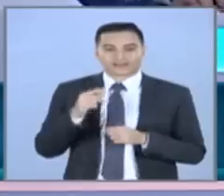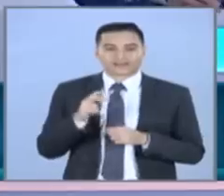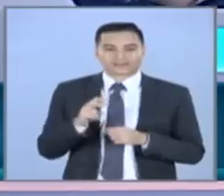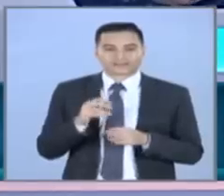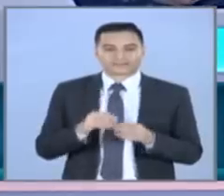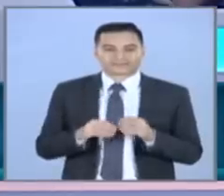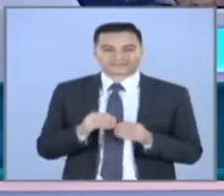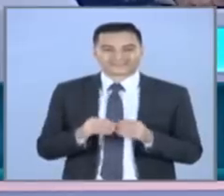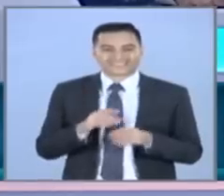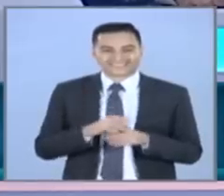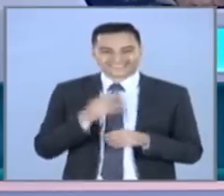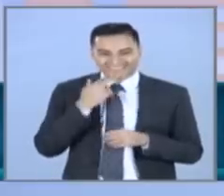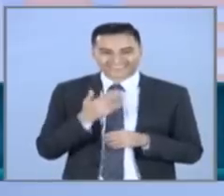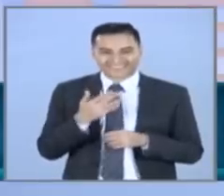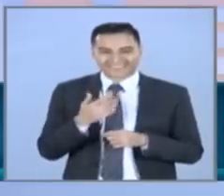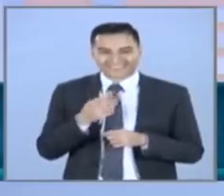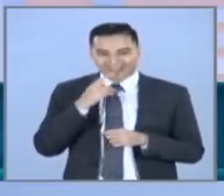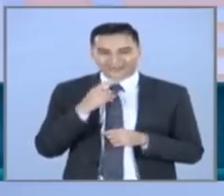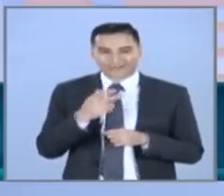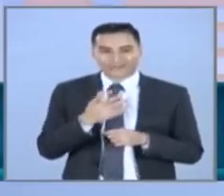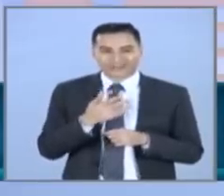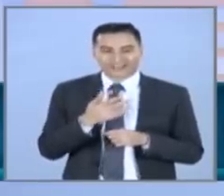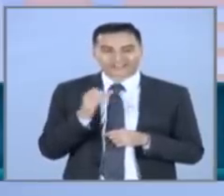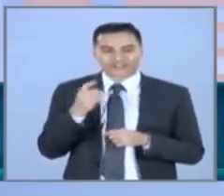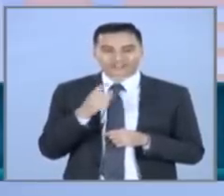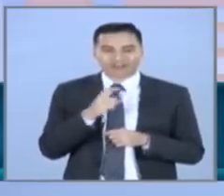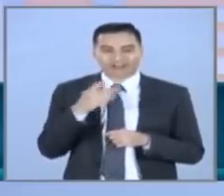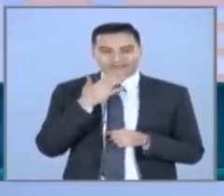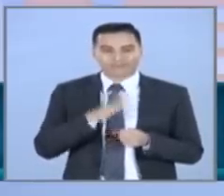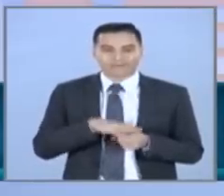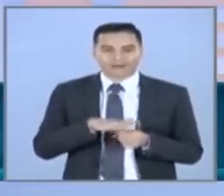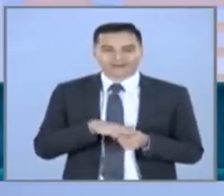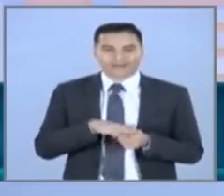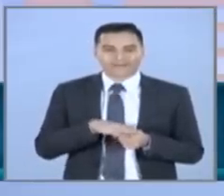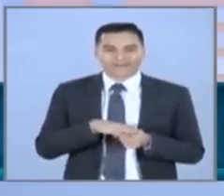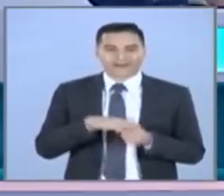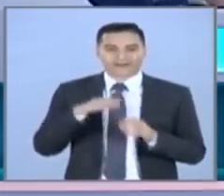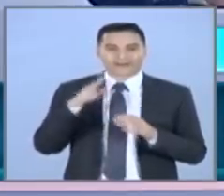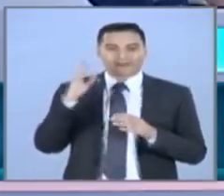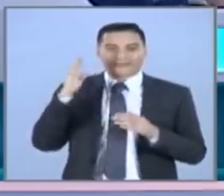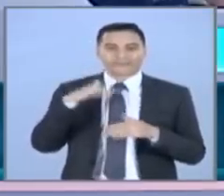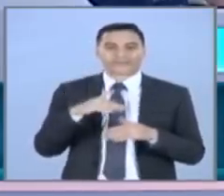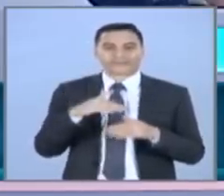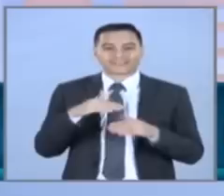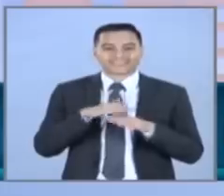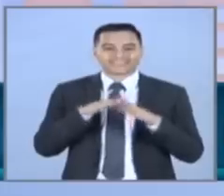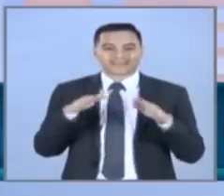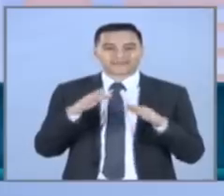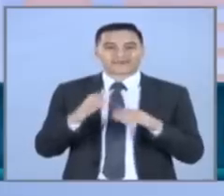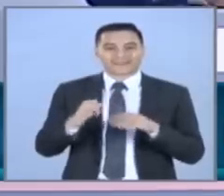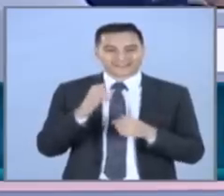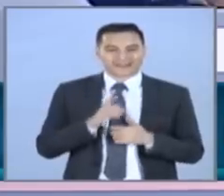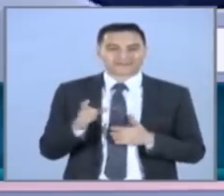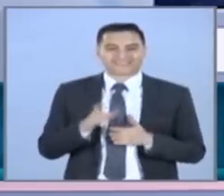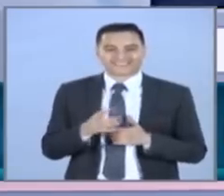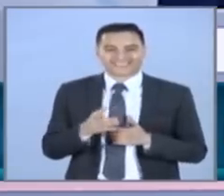معلش. بيقول لك شهر مبارك وهبطت من السماء وإسبانيا إجابة صحيحة.